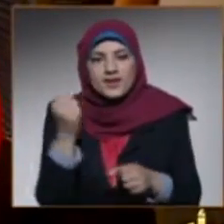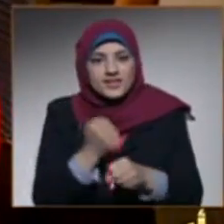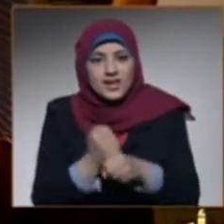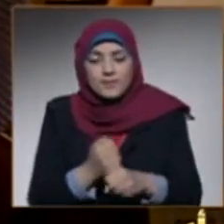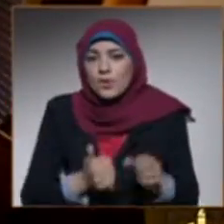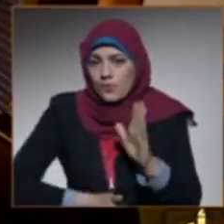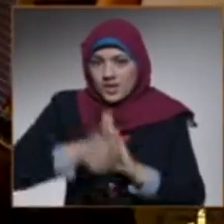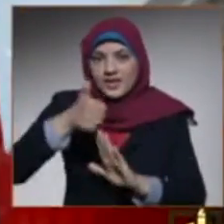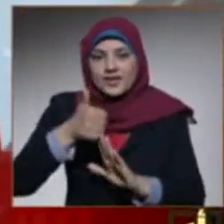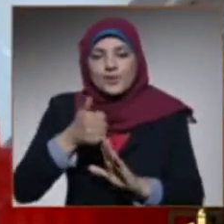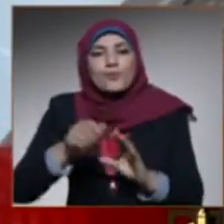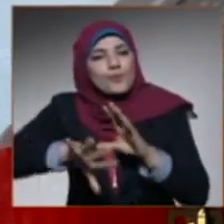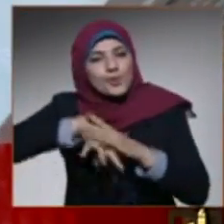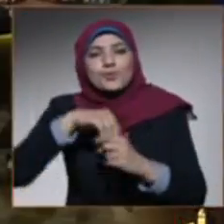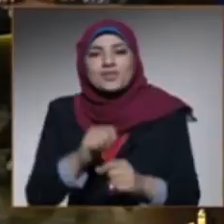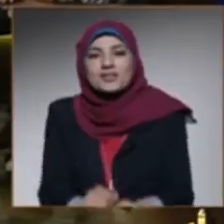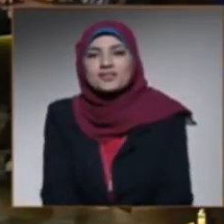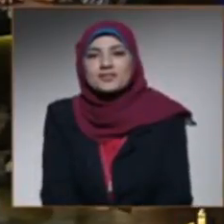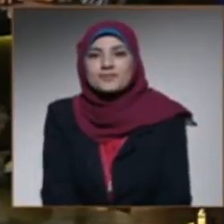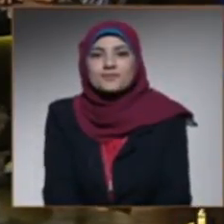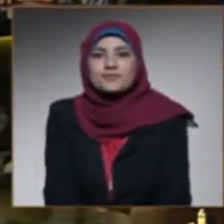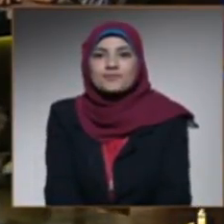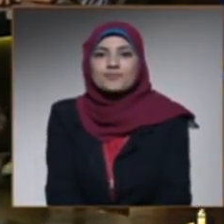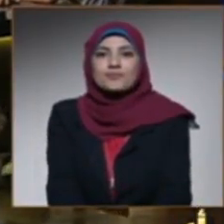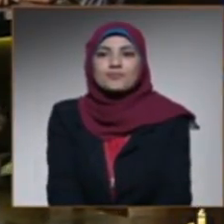وينجح وينتج.